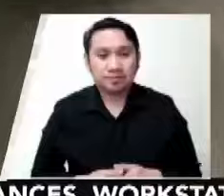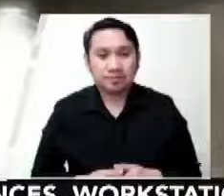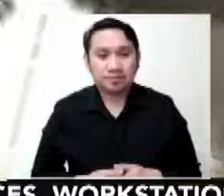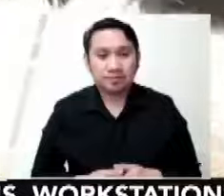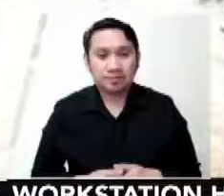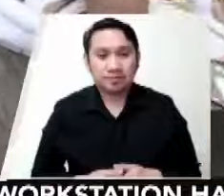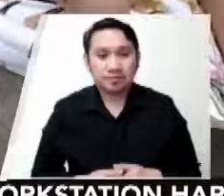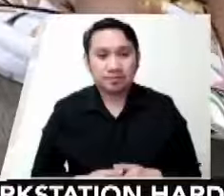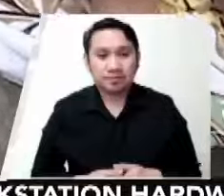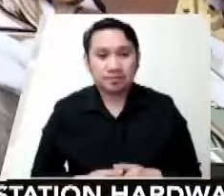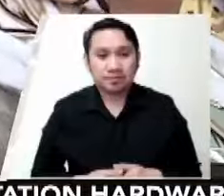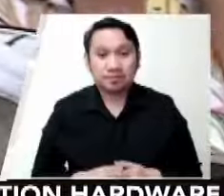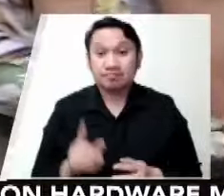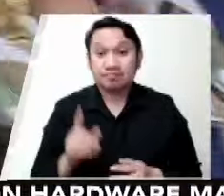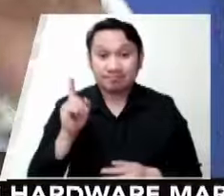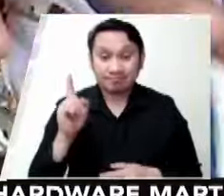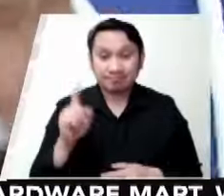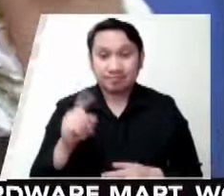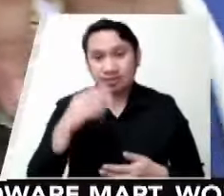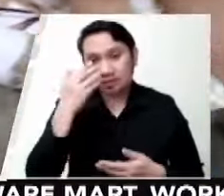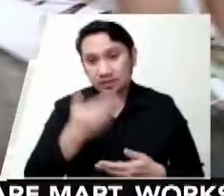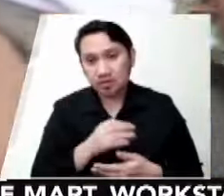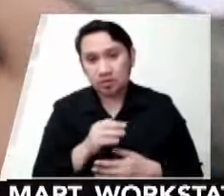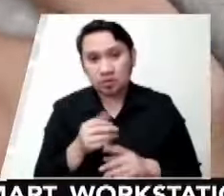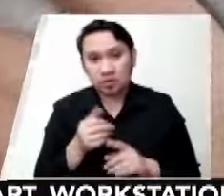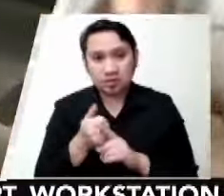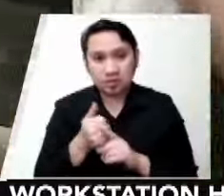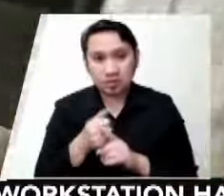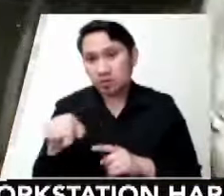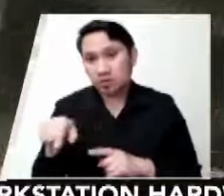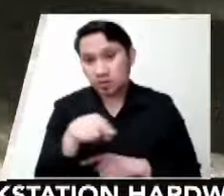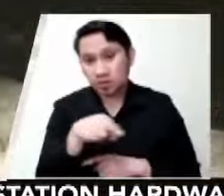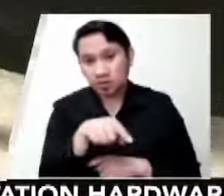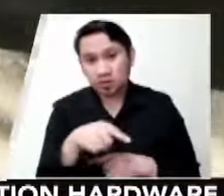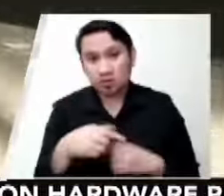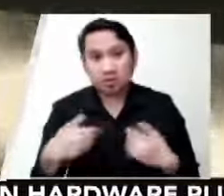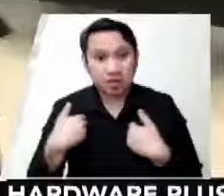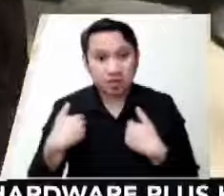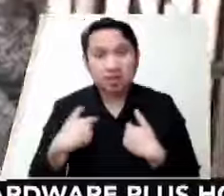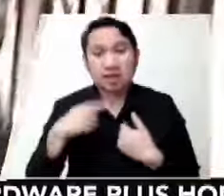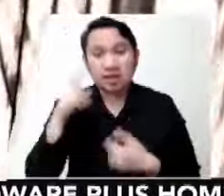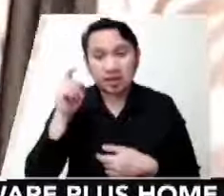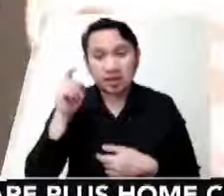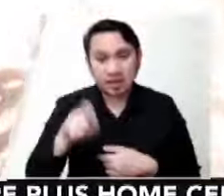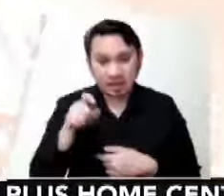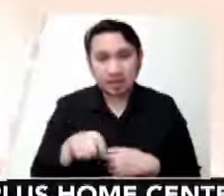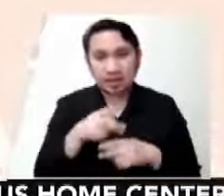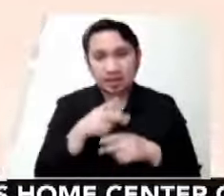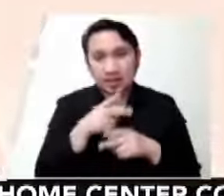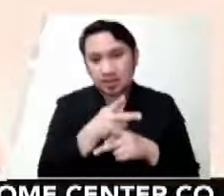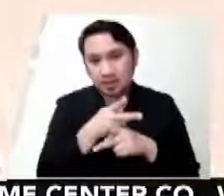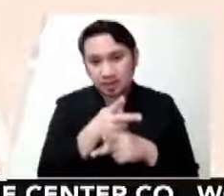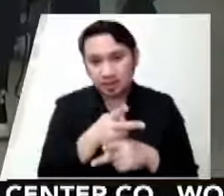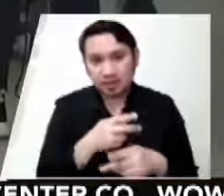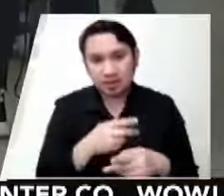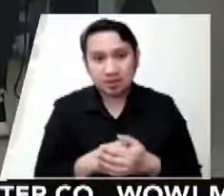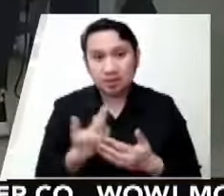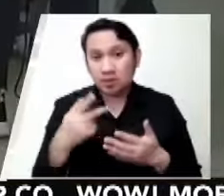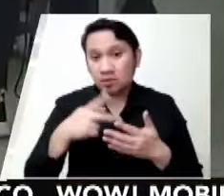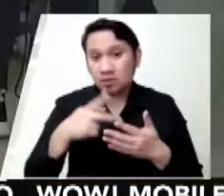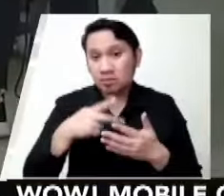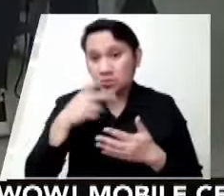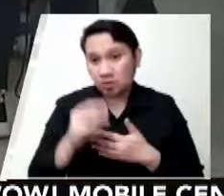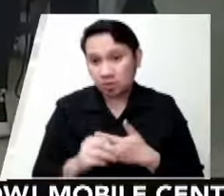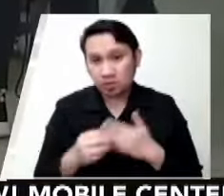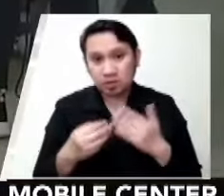Tulad ng anak o ng sarili, ang mga alaga nating hayop kailangan din ng kalinga. Isa sa mga programang hatid ng